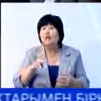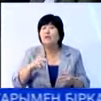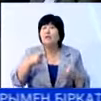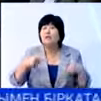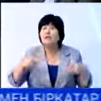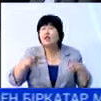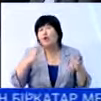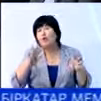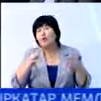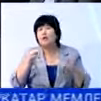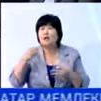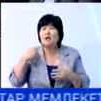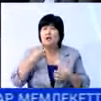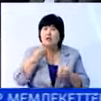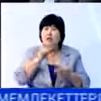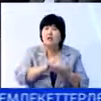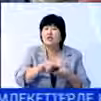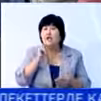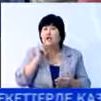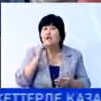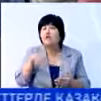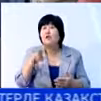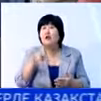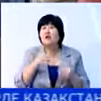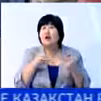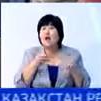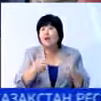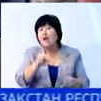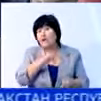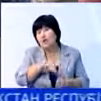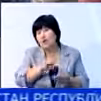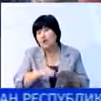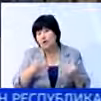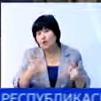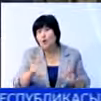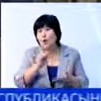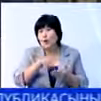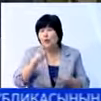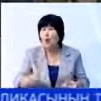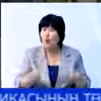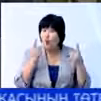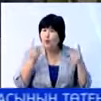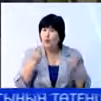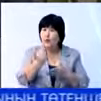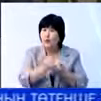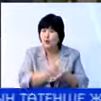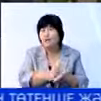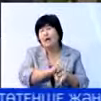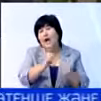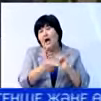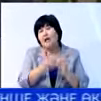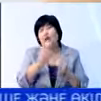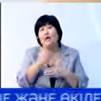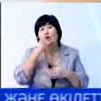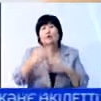құндылықтары жайлы мазмұнды жазылған. Жастарды имандылыққа баулайтын еңбектер жазу бүгінде қаламгердің ұлықты ұстанымына айналып отыр.